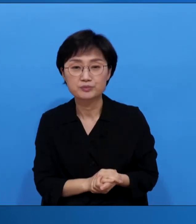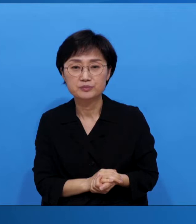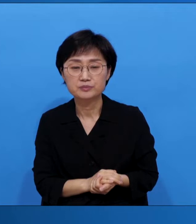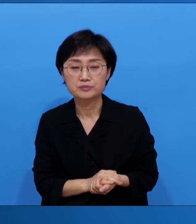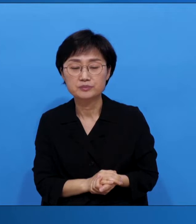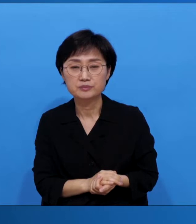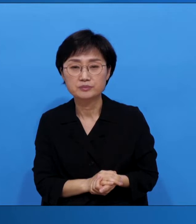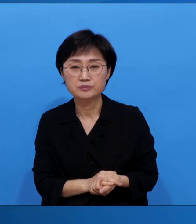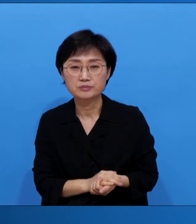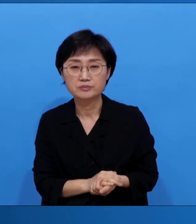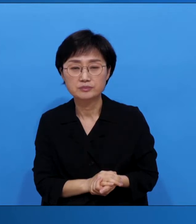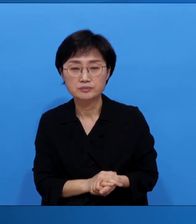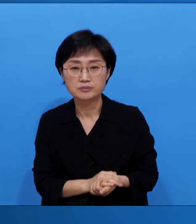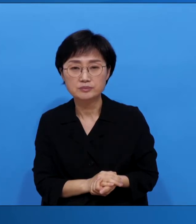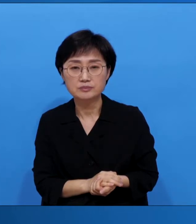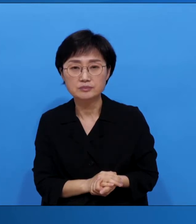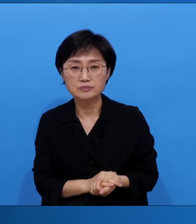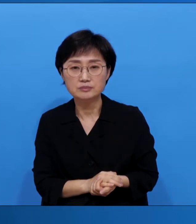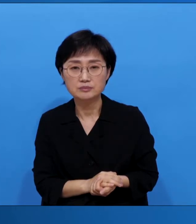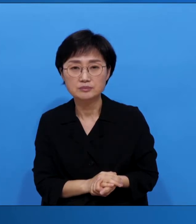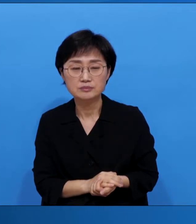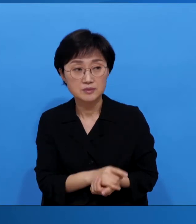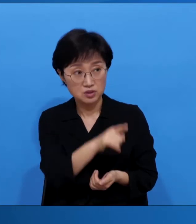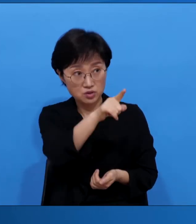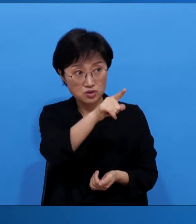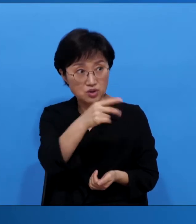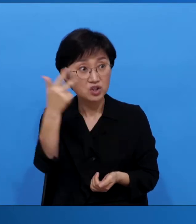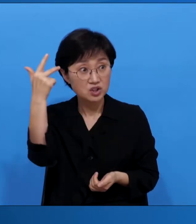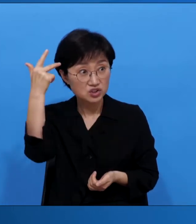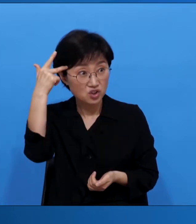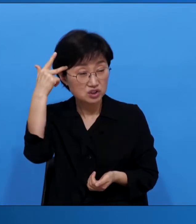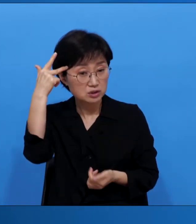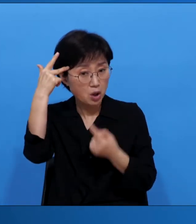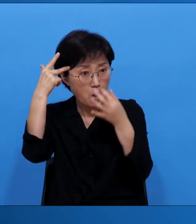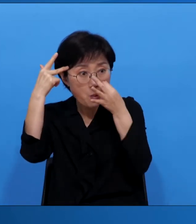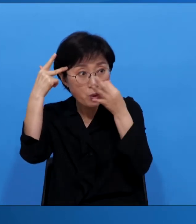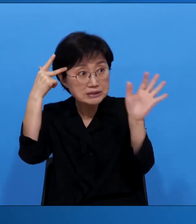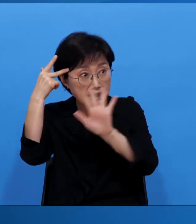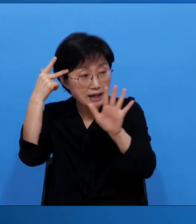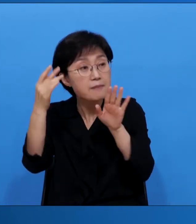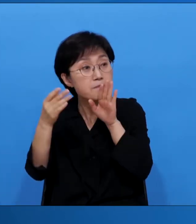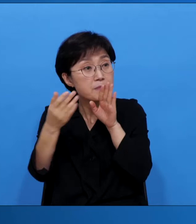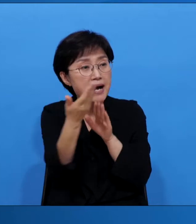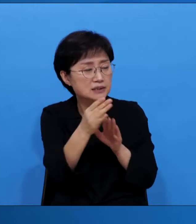where is your mind? Can you show it to me? 중사님이 없다고 해도 있는 겁니다 그랬어요. Even if you